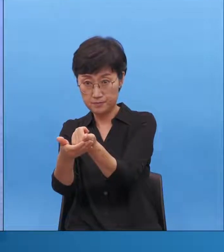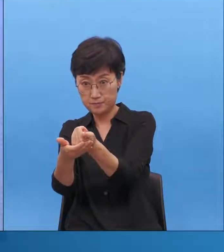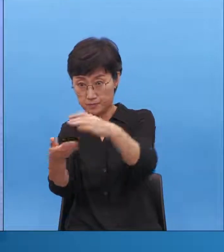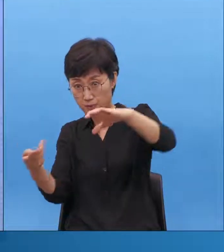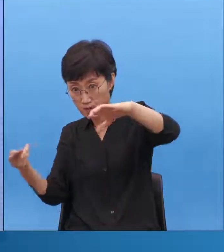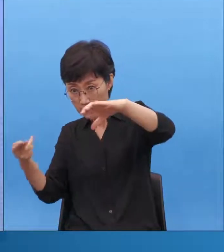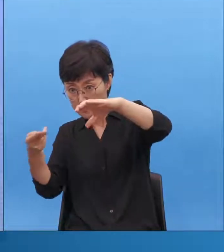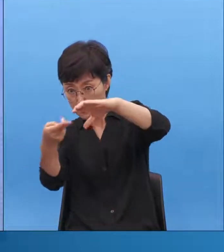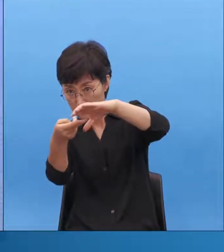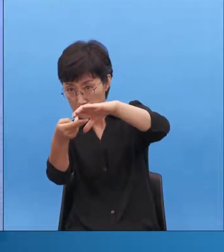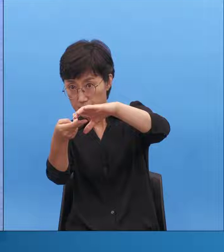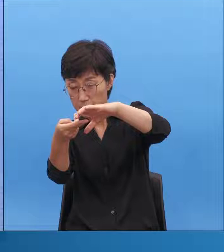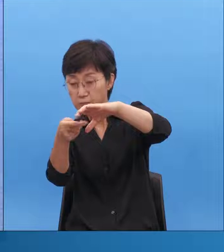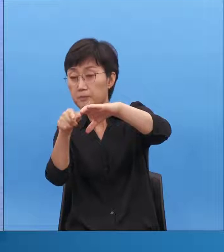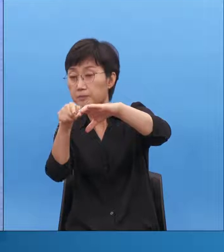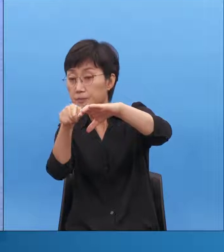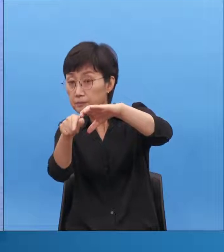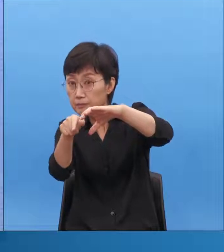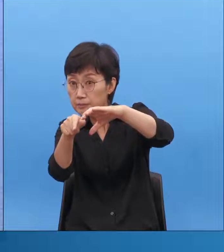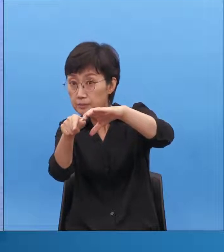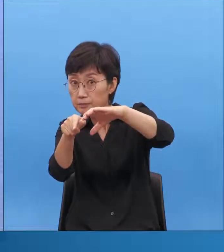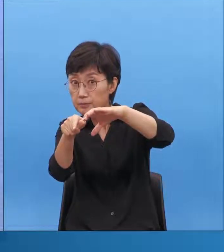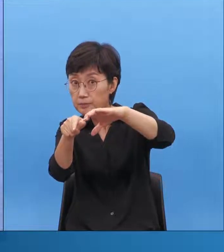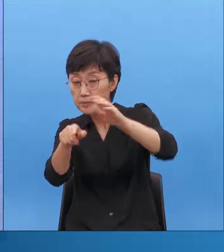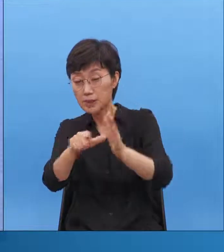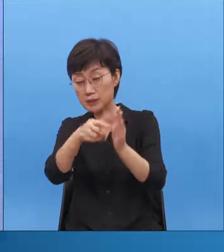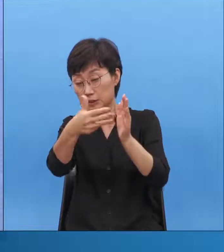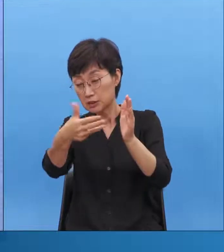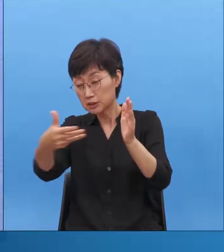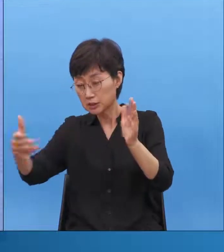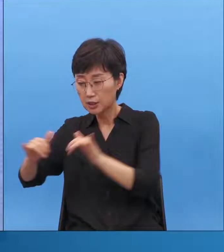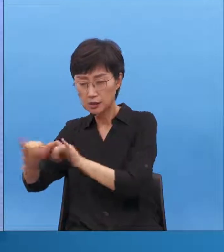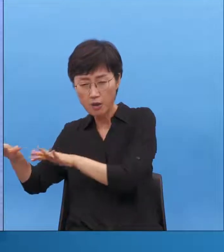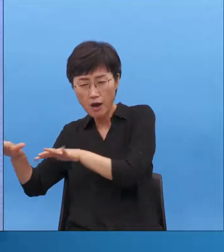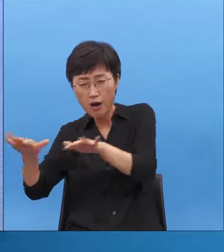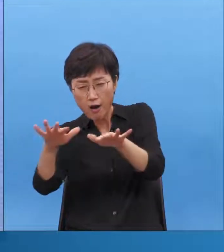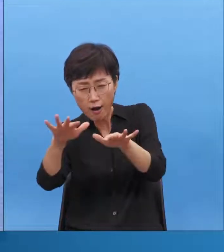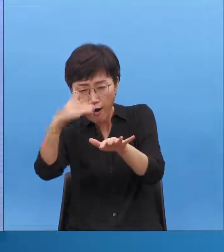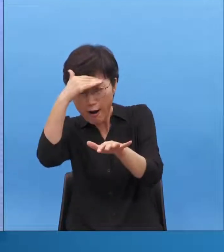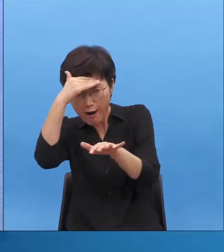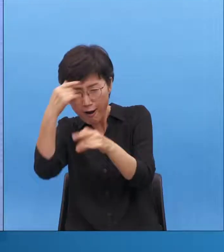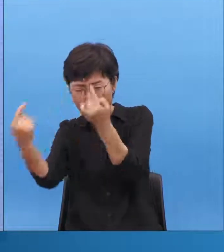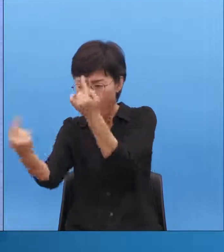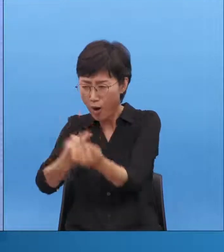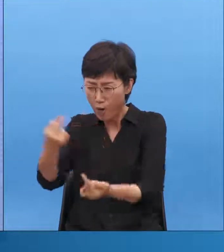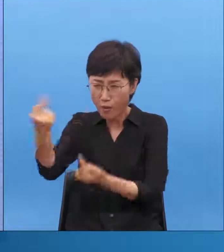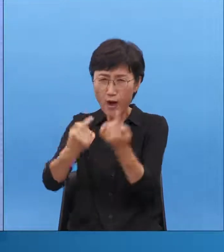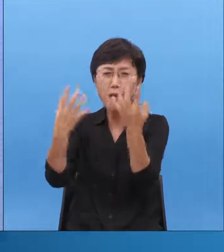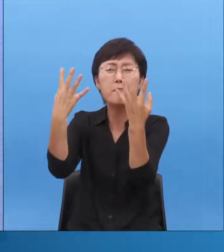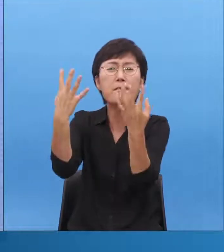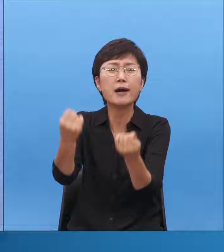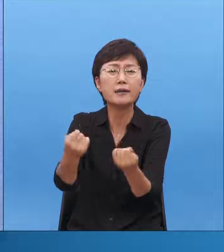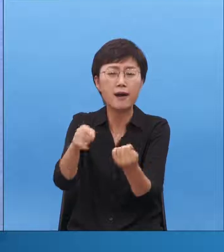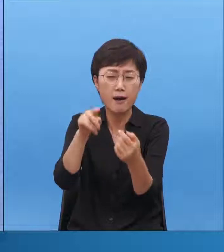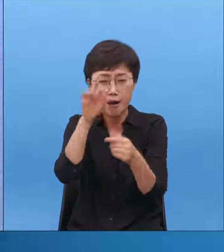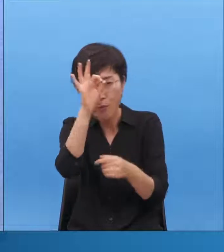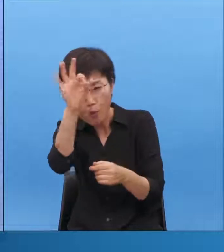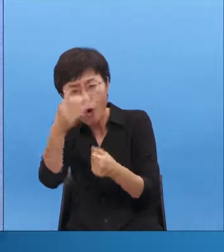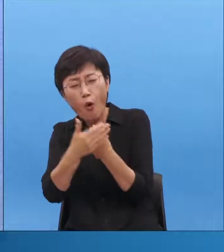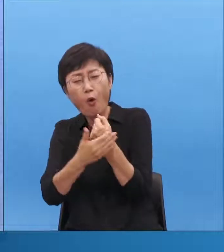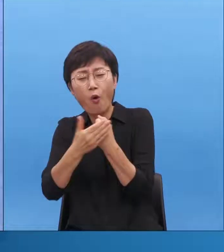절묘한 헌신을 한 거예요. And so Joseph, he did a very 이걸 찾아내야 detailed work of God. 우리 We have to 삶에 find 적용시켜야 돼요. that. And we have to apply that in our 아무리 life. 힘